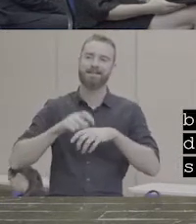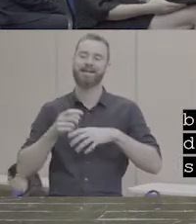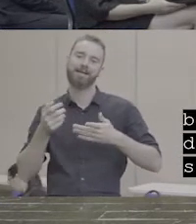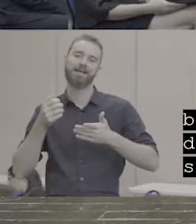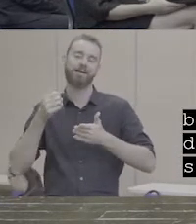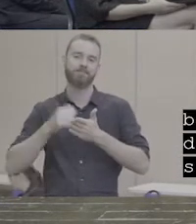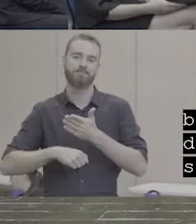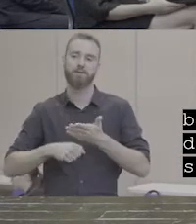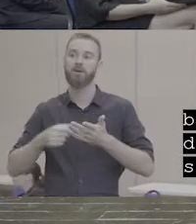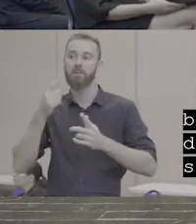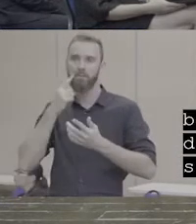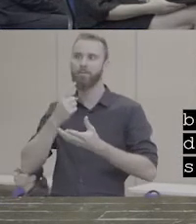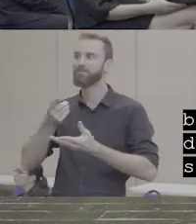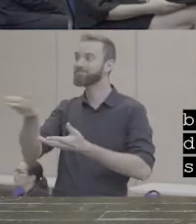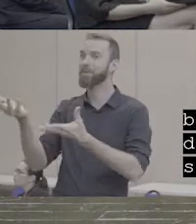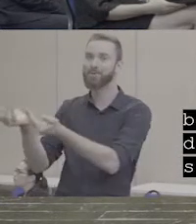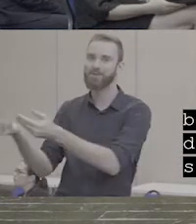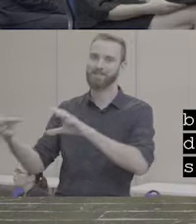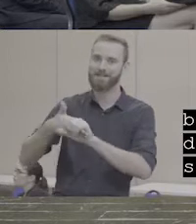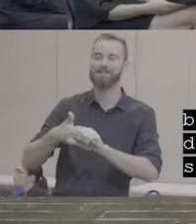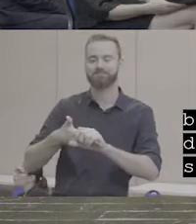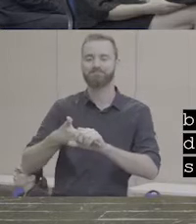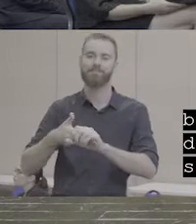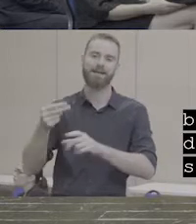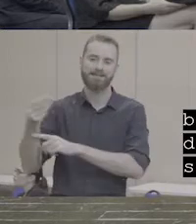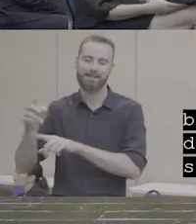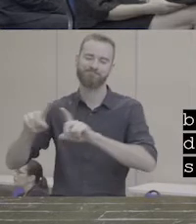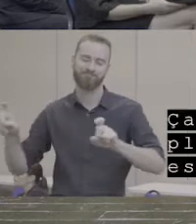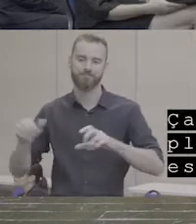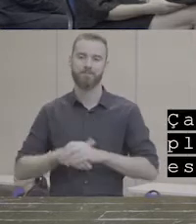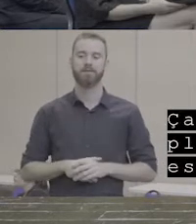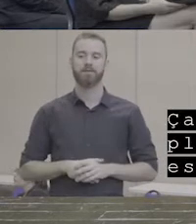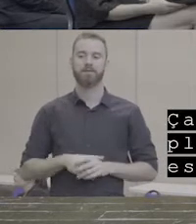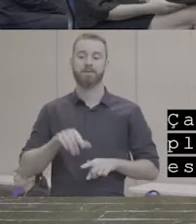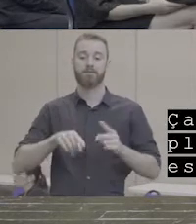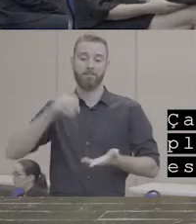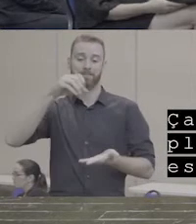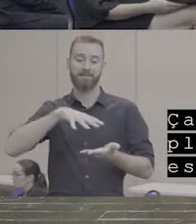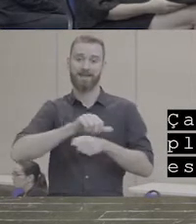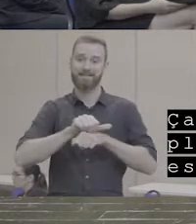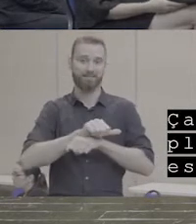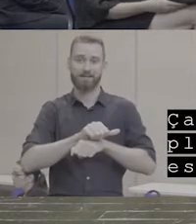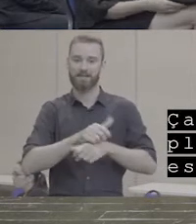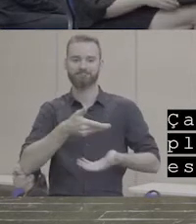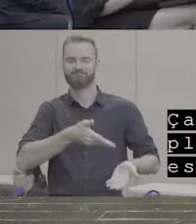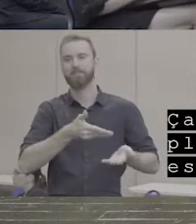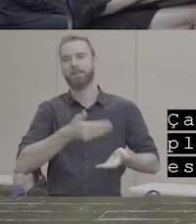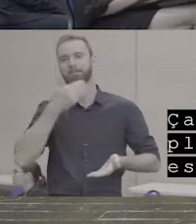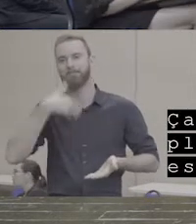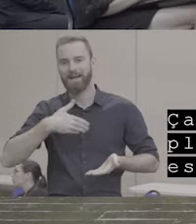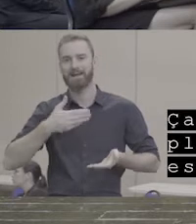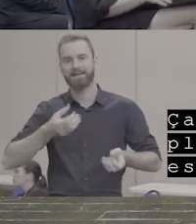avoir des besoins en matière d'accessibilité ou en situation de handicap. Ça peut être des fois la planification des activités qui est mal